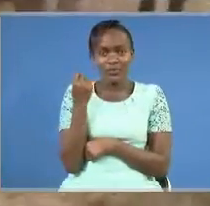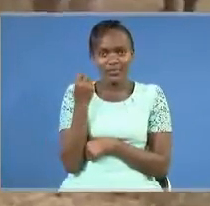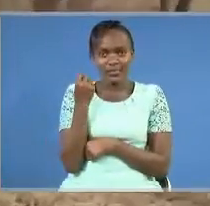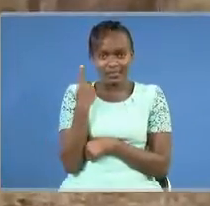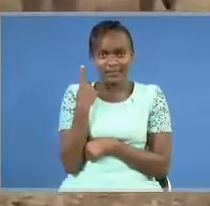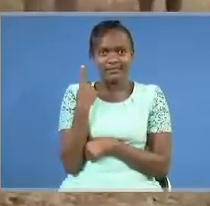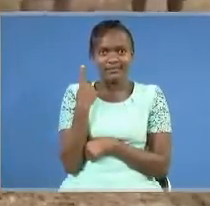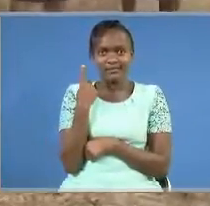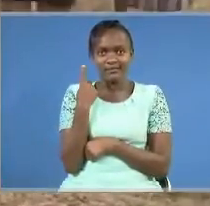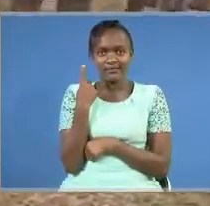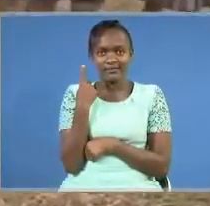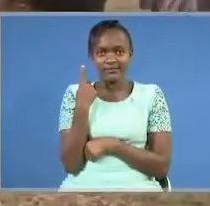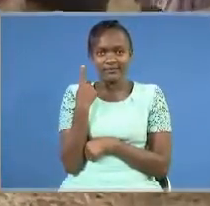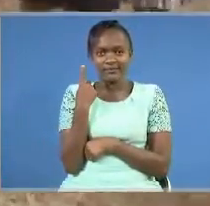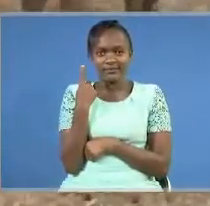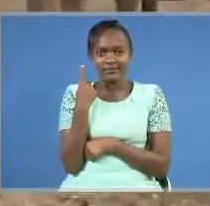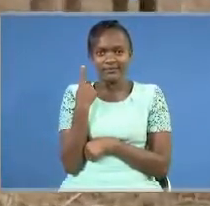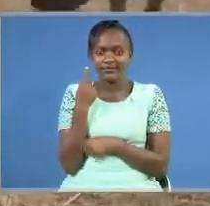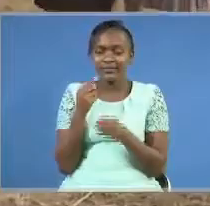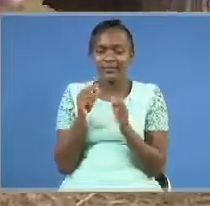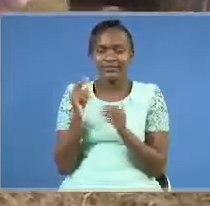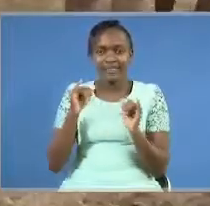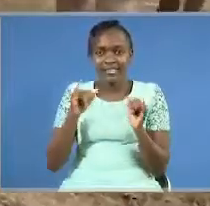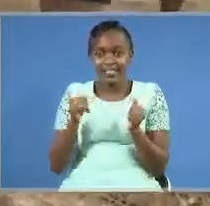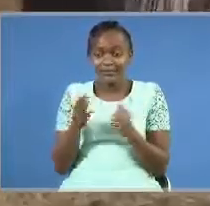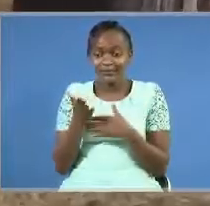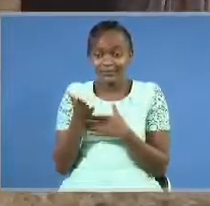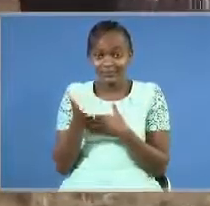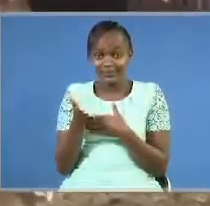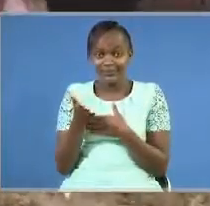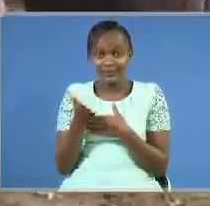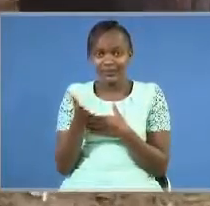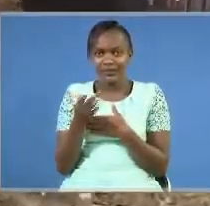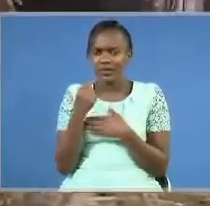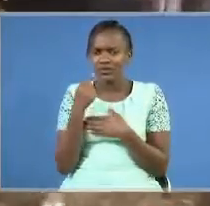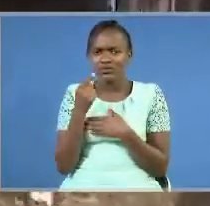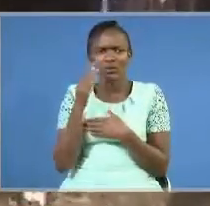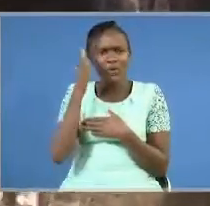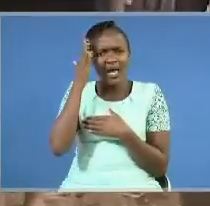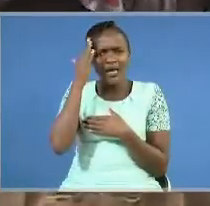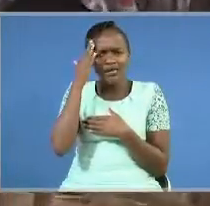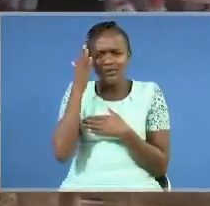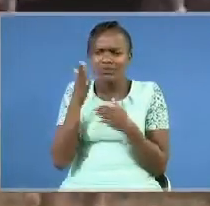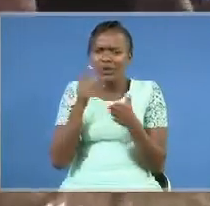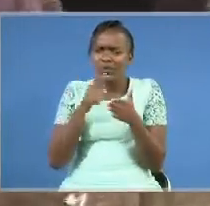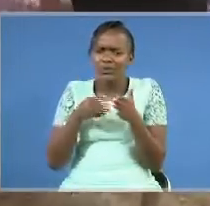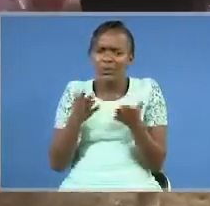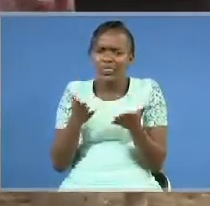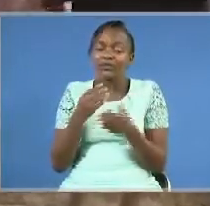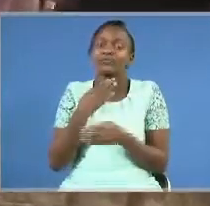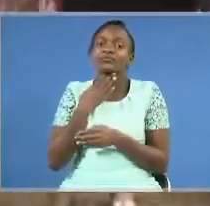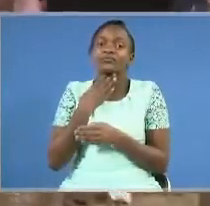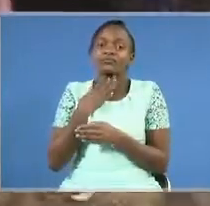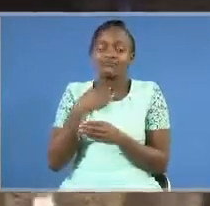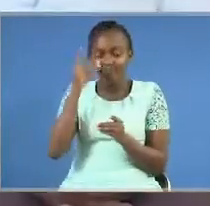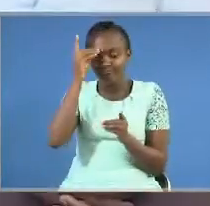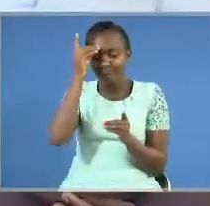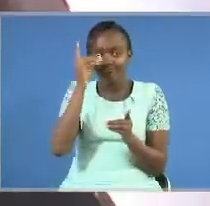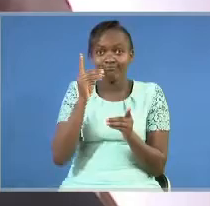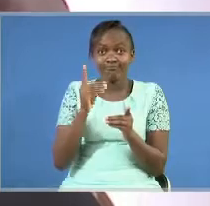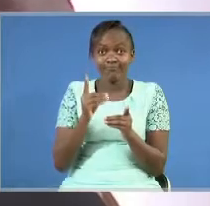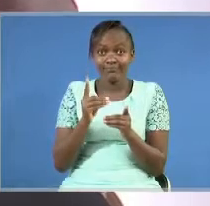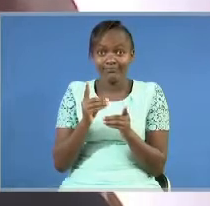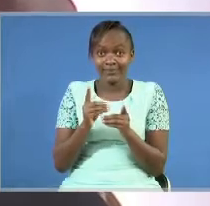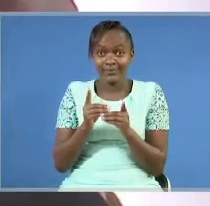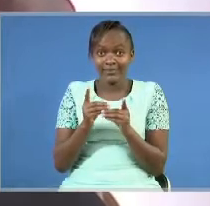Wakenya sharti waelezwe yaliyomo katika ripoti hiyo ya BBI ili waweze kupeana mapendekezo yao kuhusiana na ripoti hiyo. Alisema haya katika